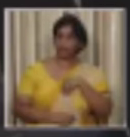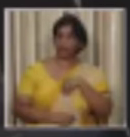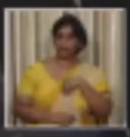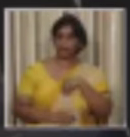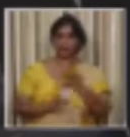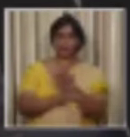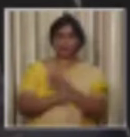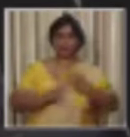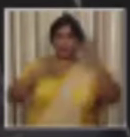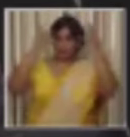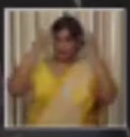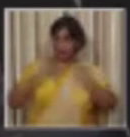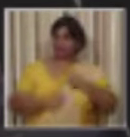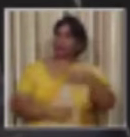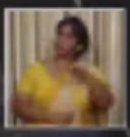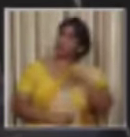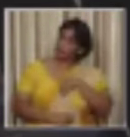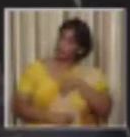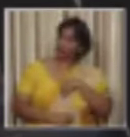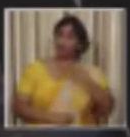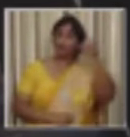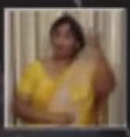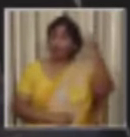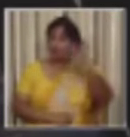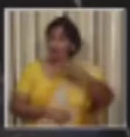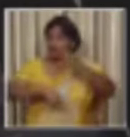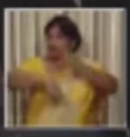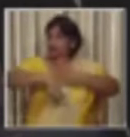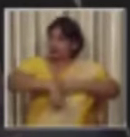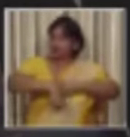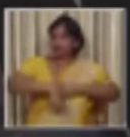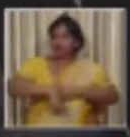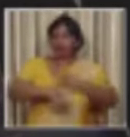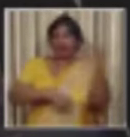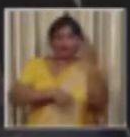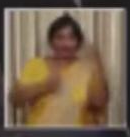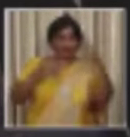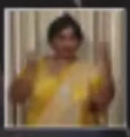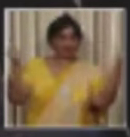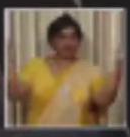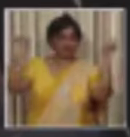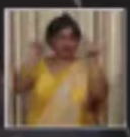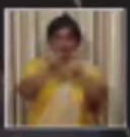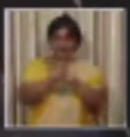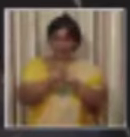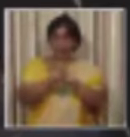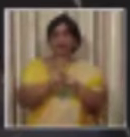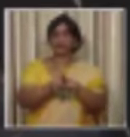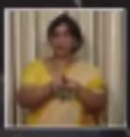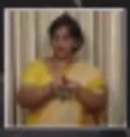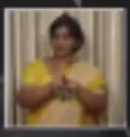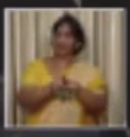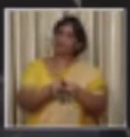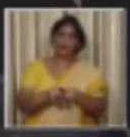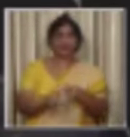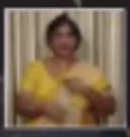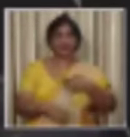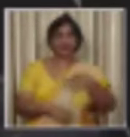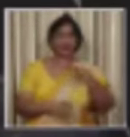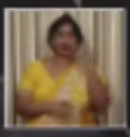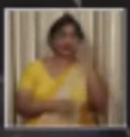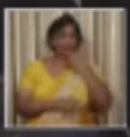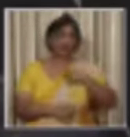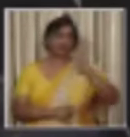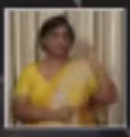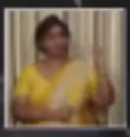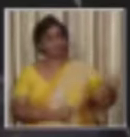සිංහයා අභියෝගය පිළි අරගෙන අහවල් දවසේ අහවල් වෙලාවට අහවල් ගල් පොත්තට එන්නම් කියලා මේ අභියෝගය ඌරුනාම්බට